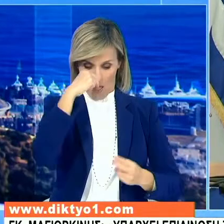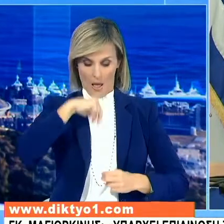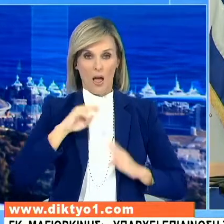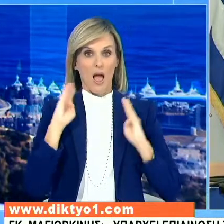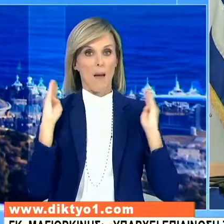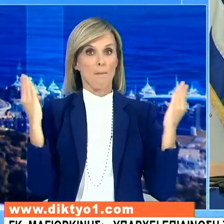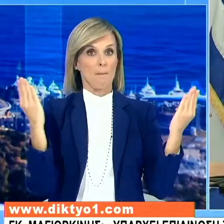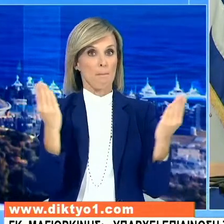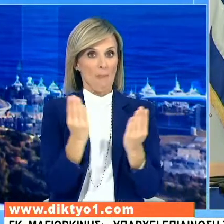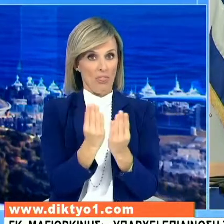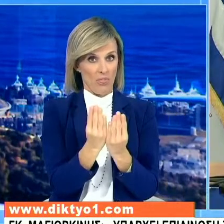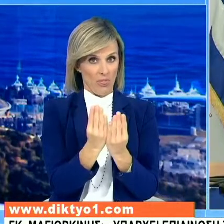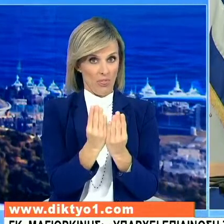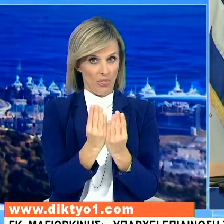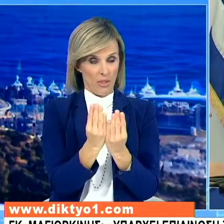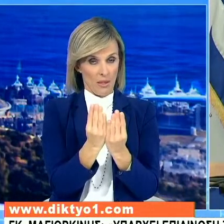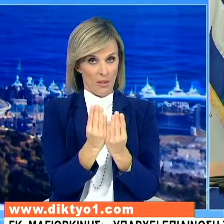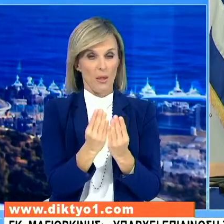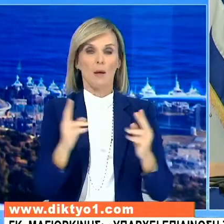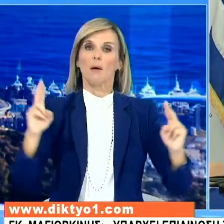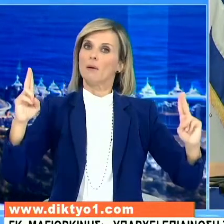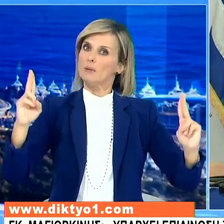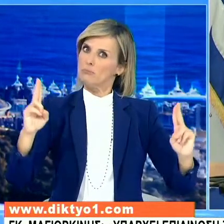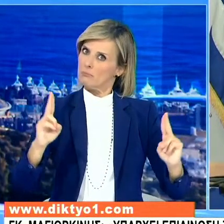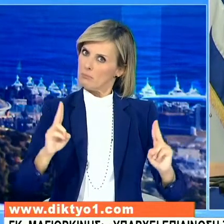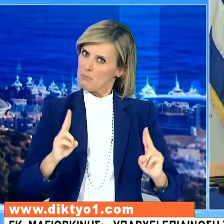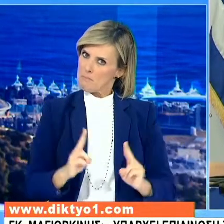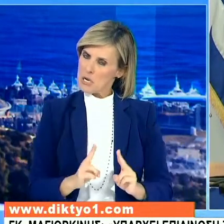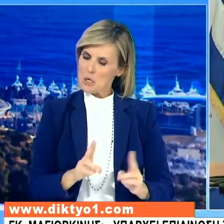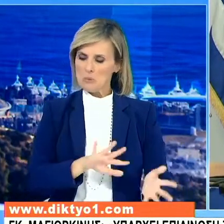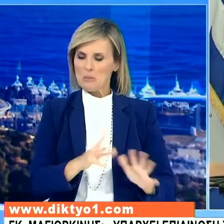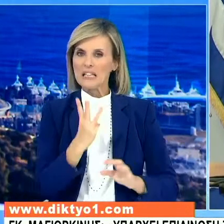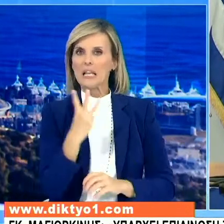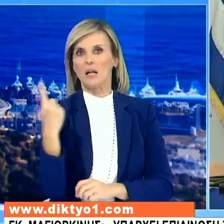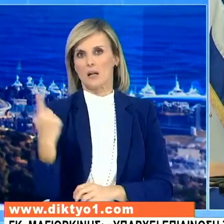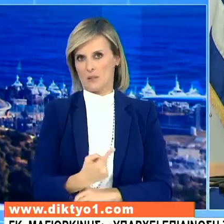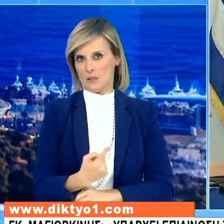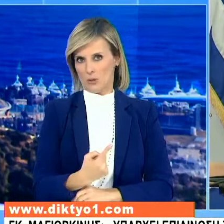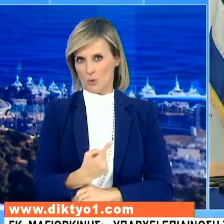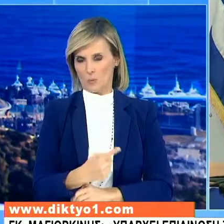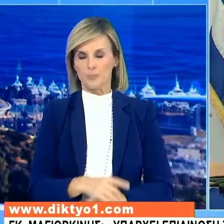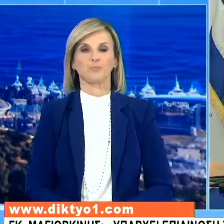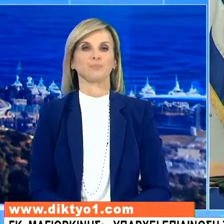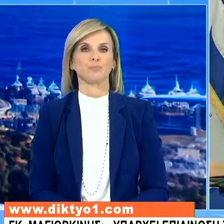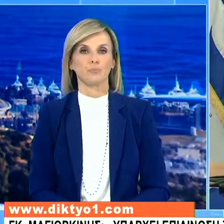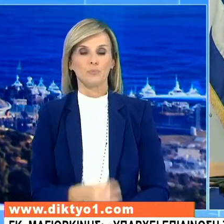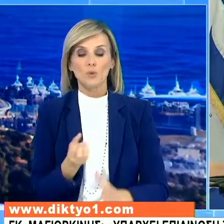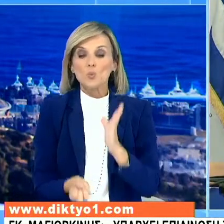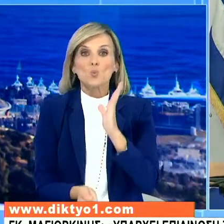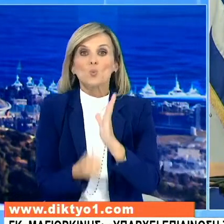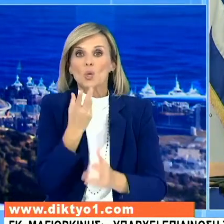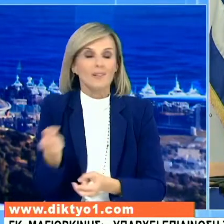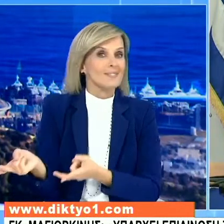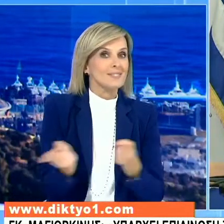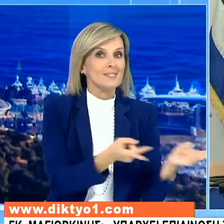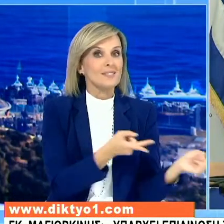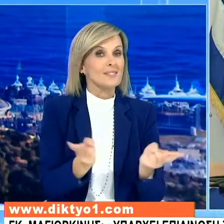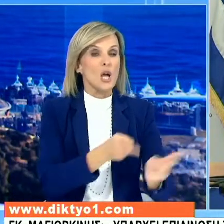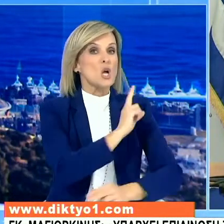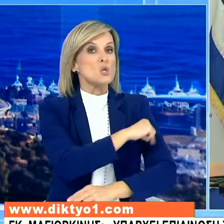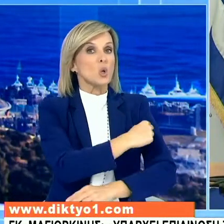ΜΕΘ εντός της τελευταίας εβδομάδας μειώθηκε λίγο, γύρω στο 3%. Ο αριθμός των νέων εισαγωγών, ωστόσο,